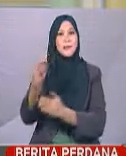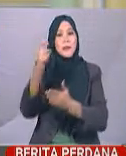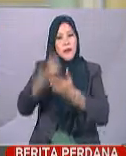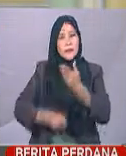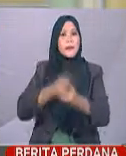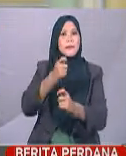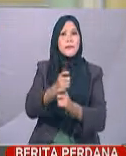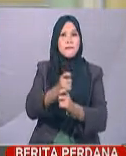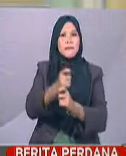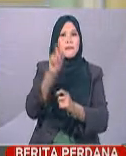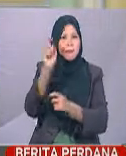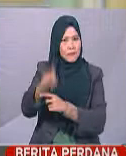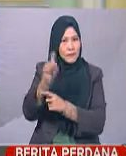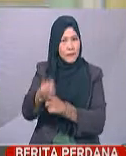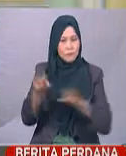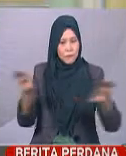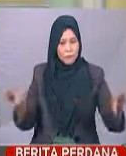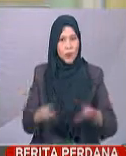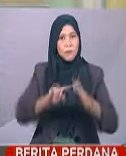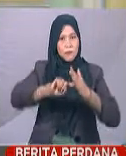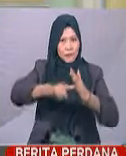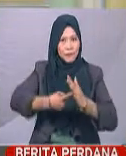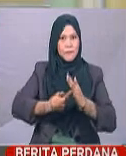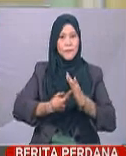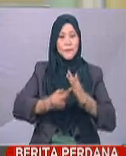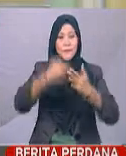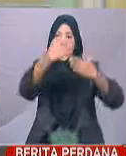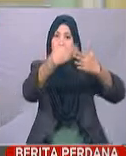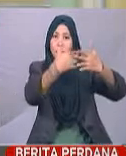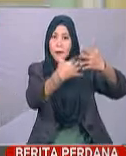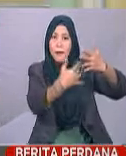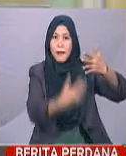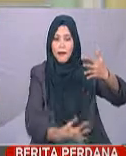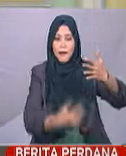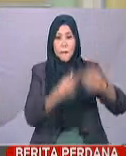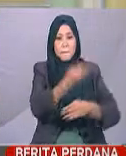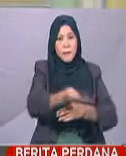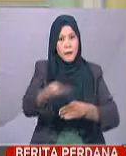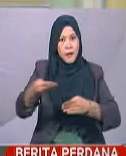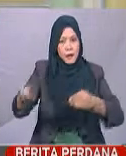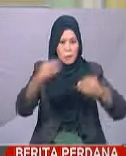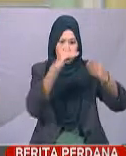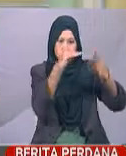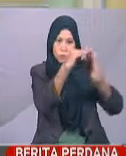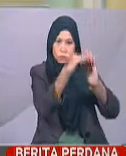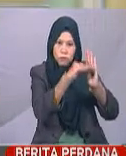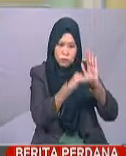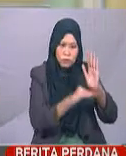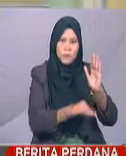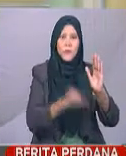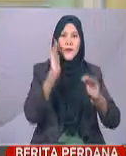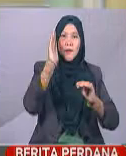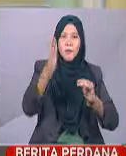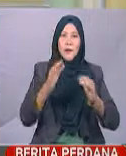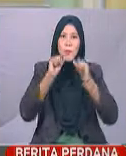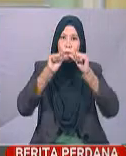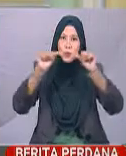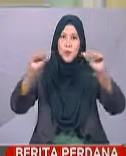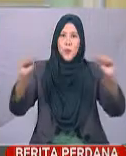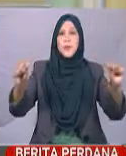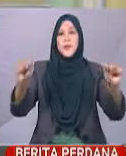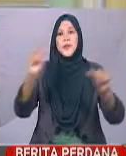maksimum mesti dilaksanakan dan senarai produk-produk tersebut akan diumumkan